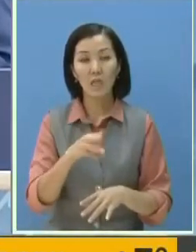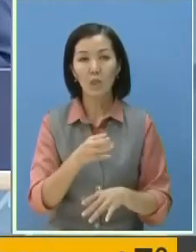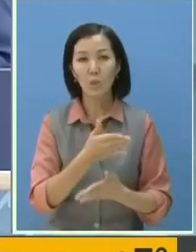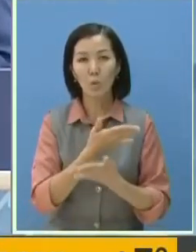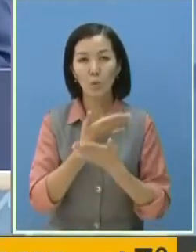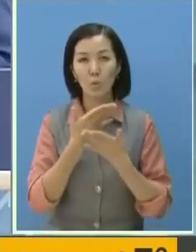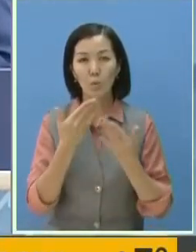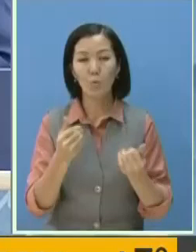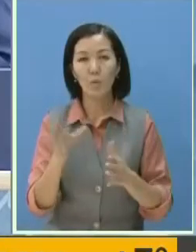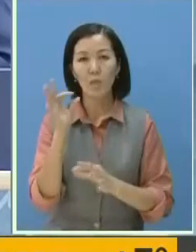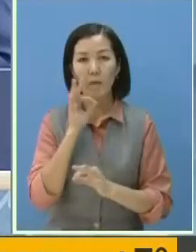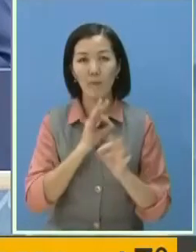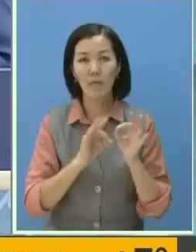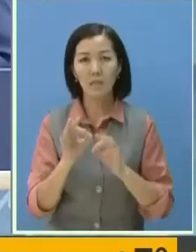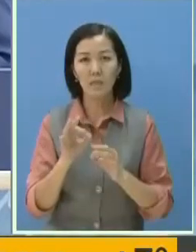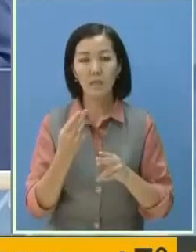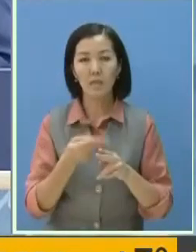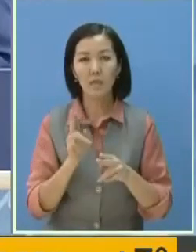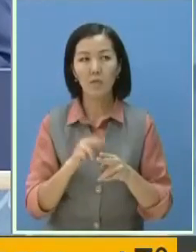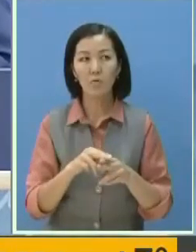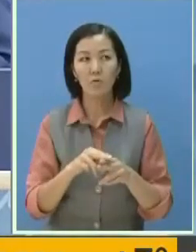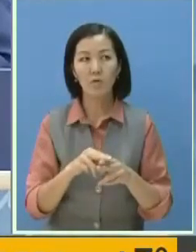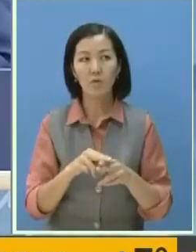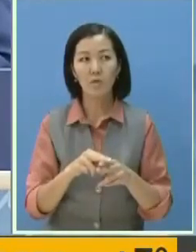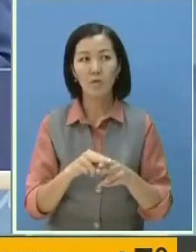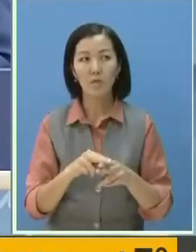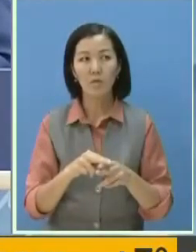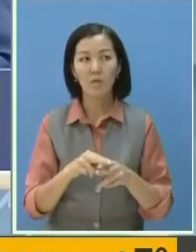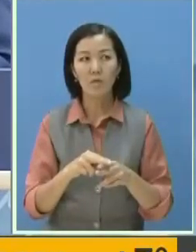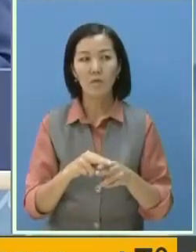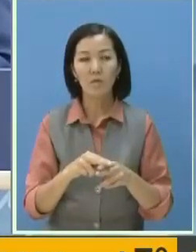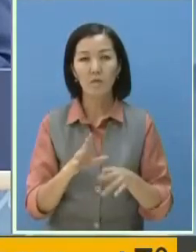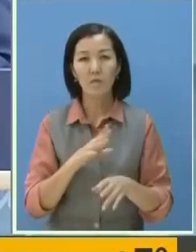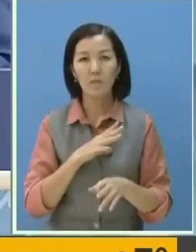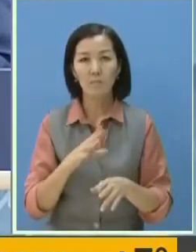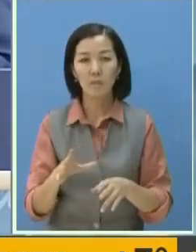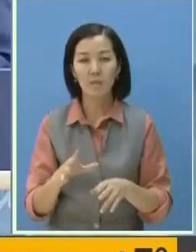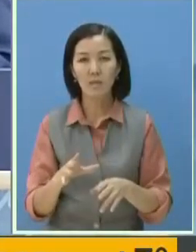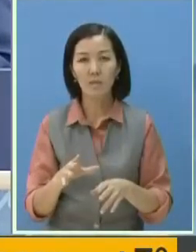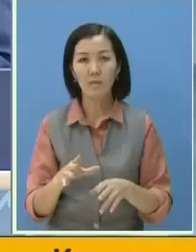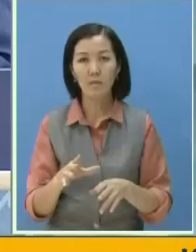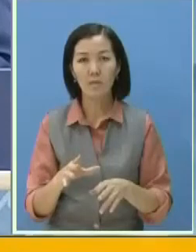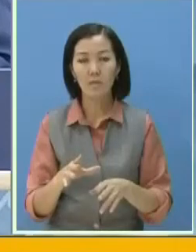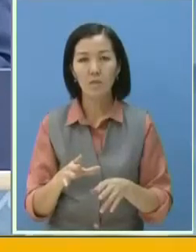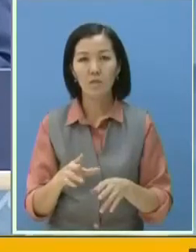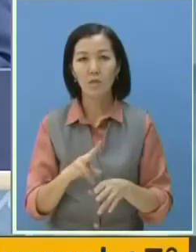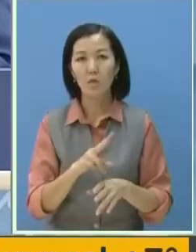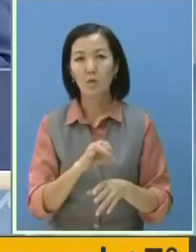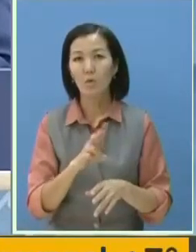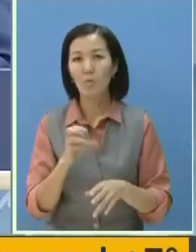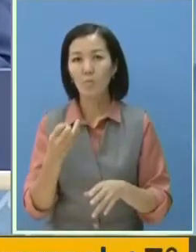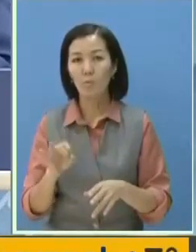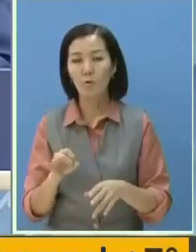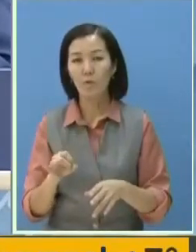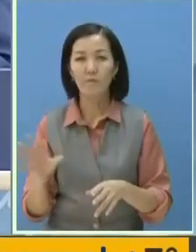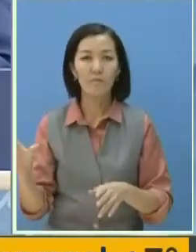микстуры или любого средства лечебного, которое мы применяем, которое не имело бы осложнений. Любое, все, что мы применяем для